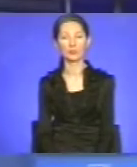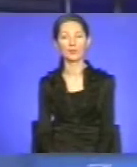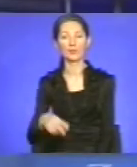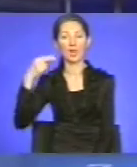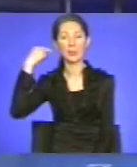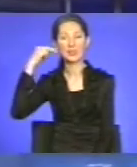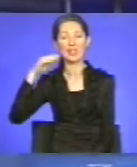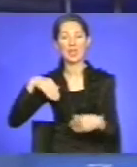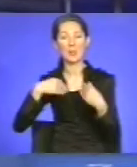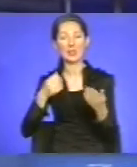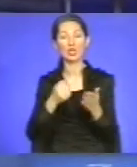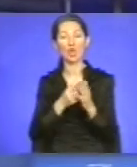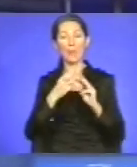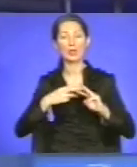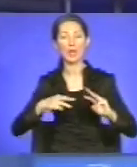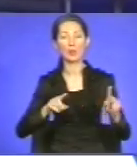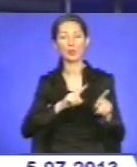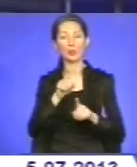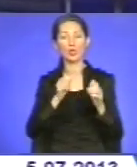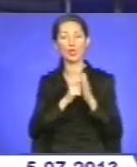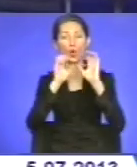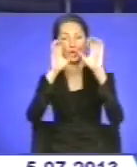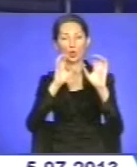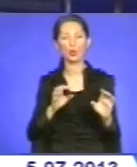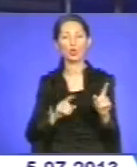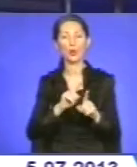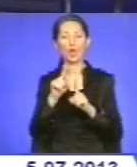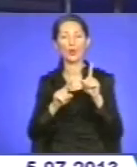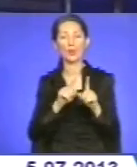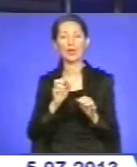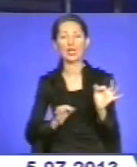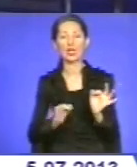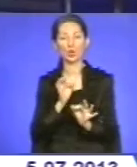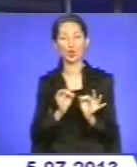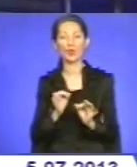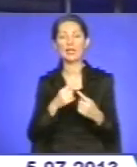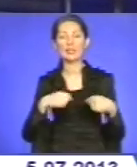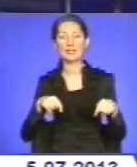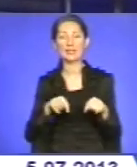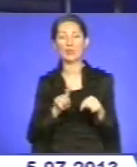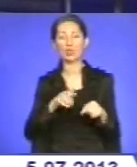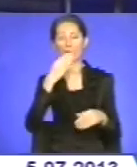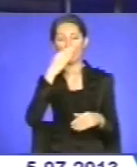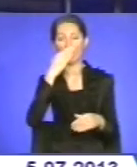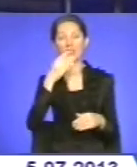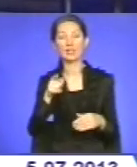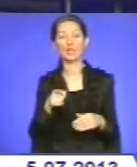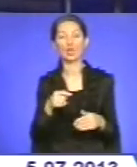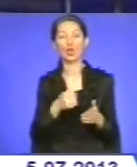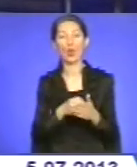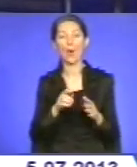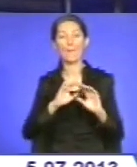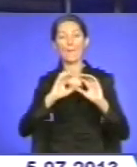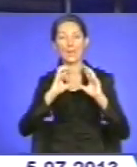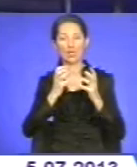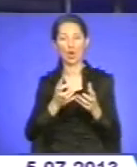Президент передасть до парламенту зміни до Конституції про реформування судової системи, щоб наблизити її до міжнародних